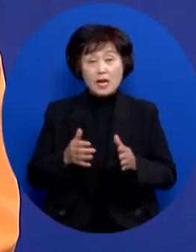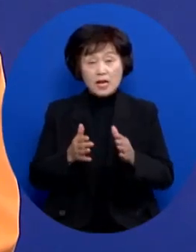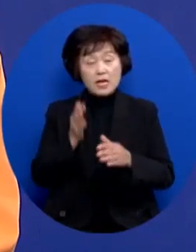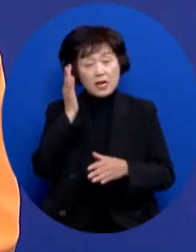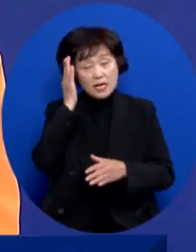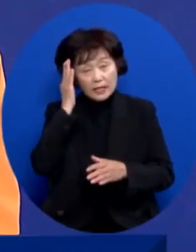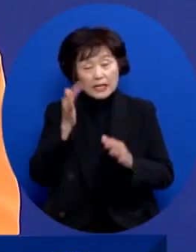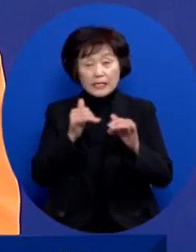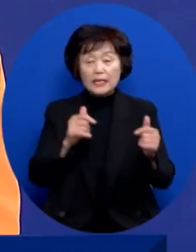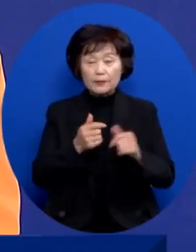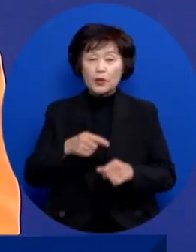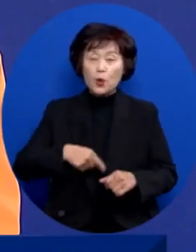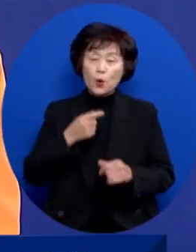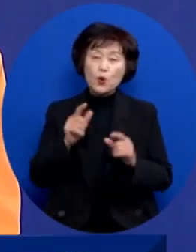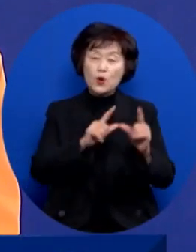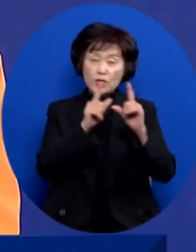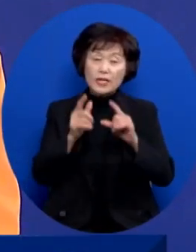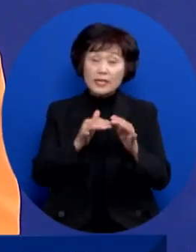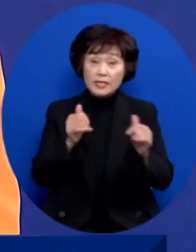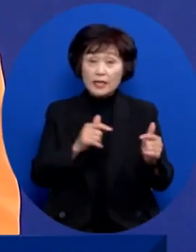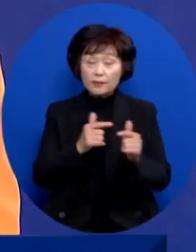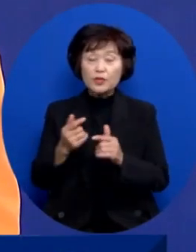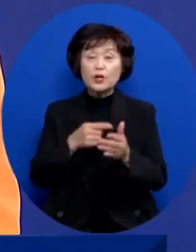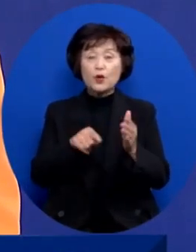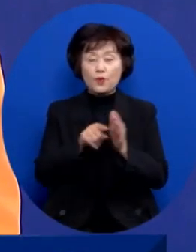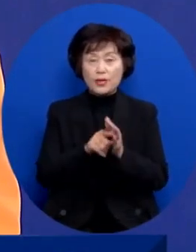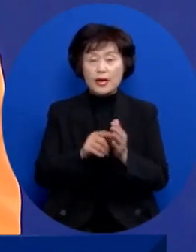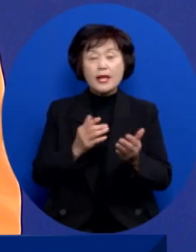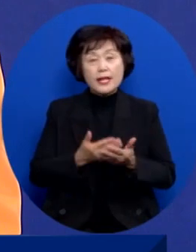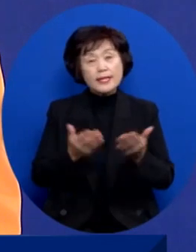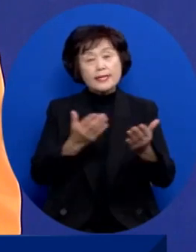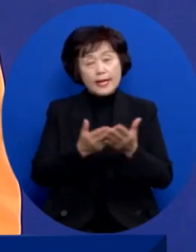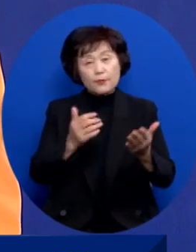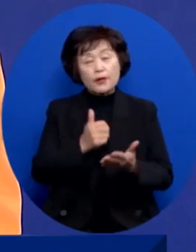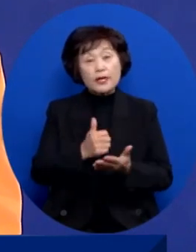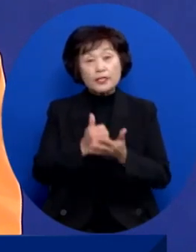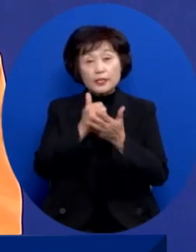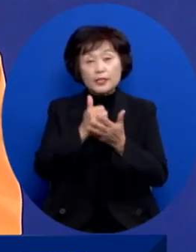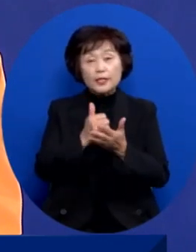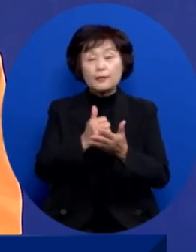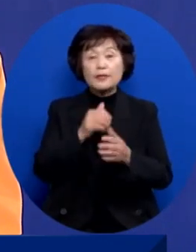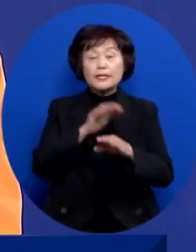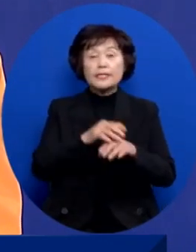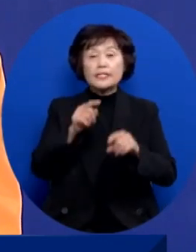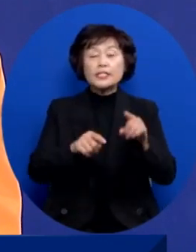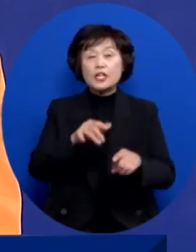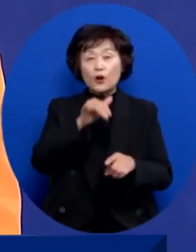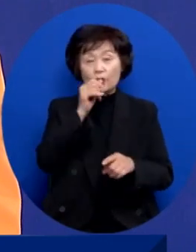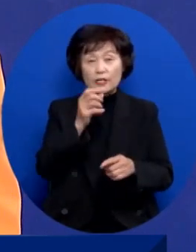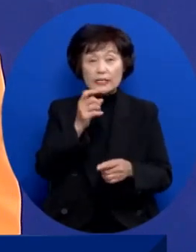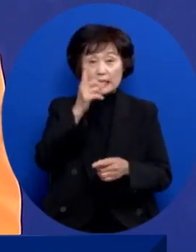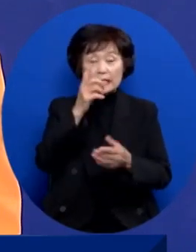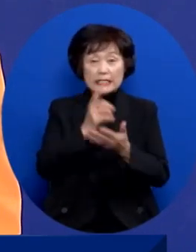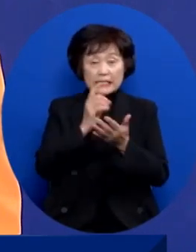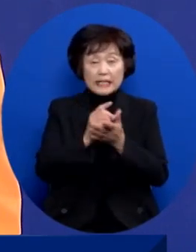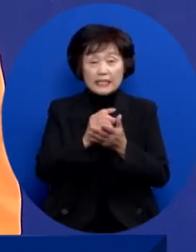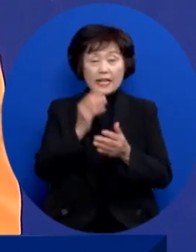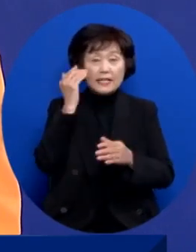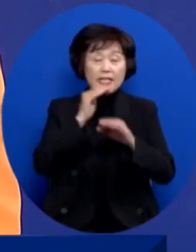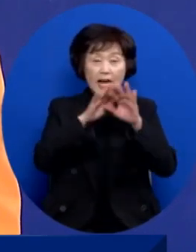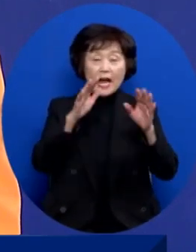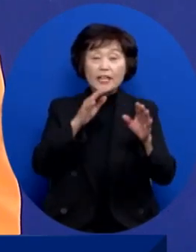노숙인들과 독거노인 등 소외 이웃들을 위한 나눔과 섬김에 매진하고 있는 천안 하늘씨앗교회와 좋은씨앗